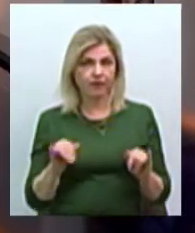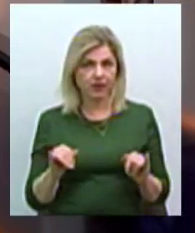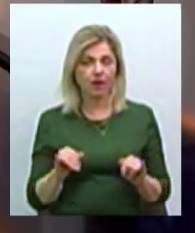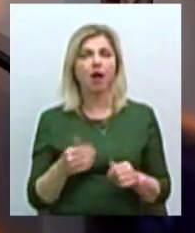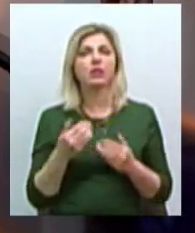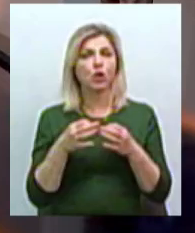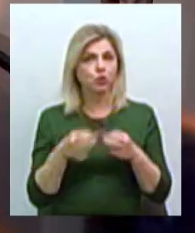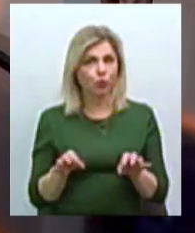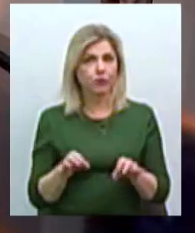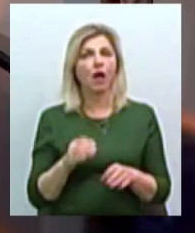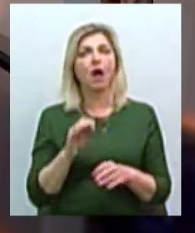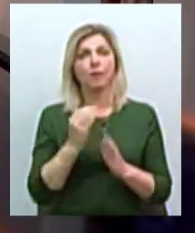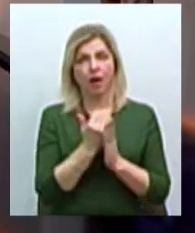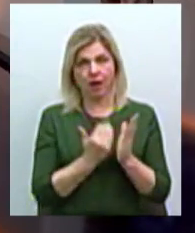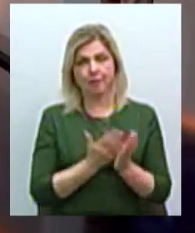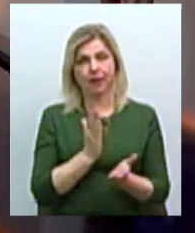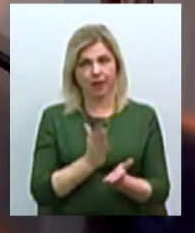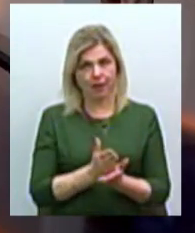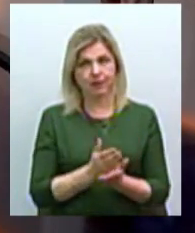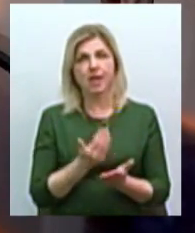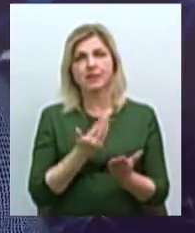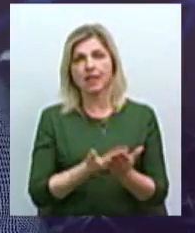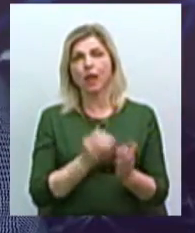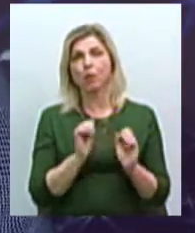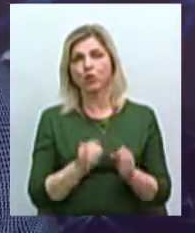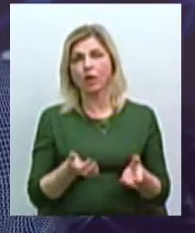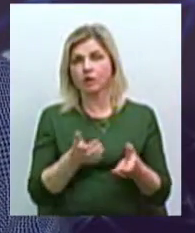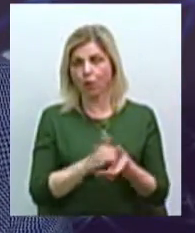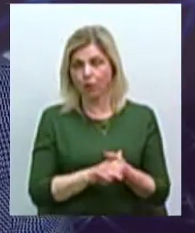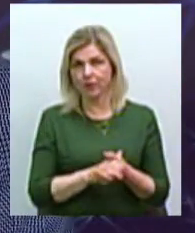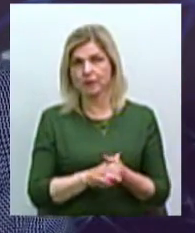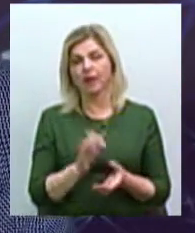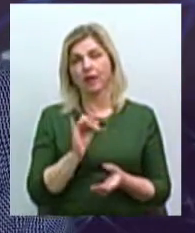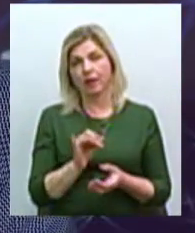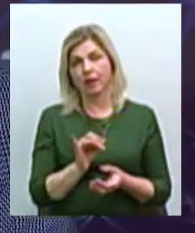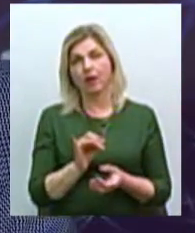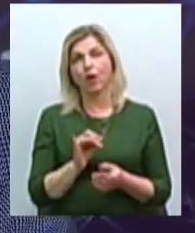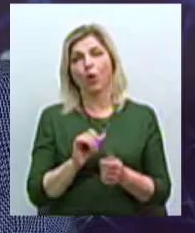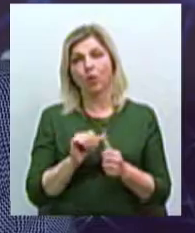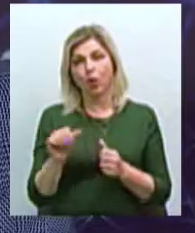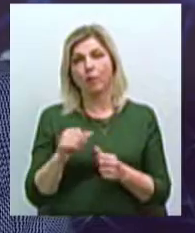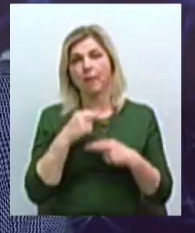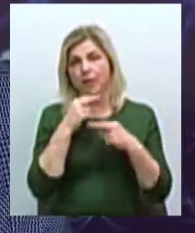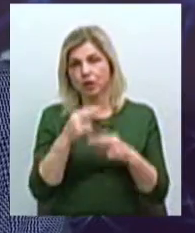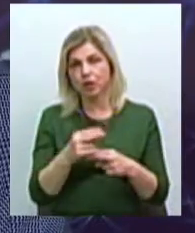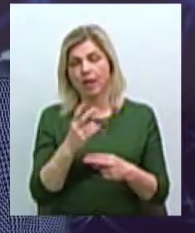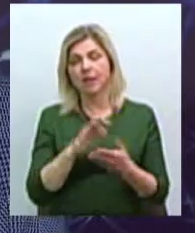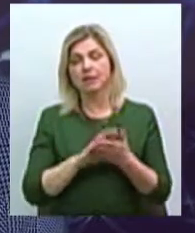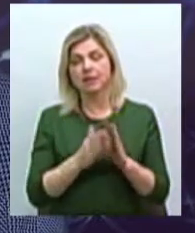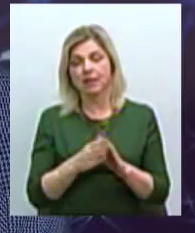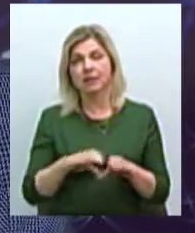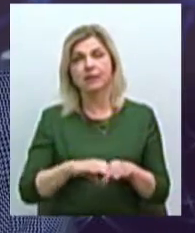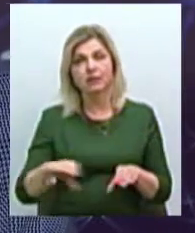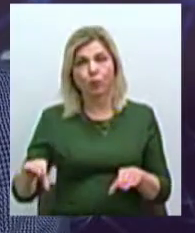доступна, она есть, с ней можно ознакомиться. И с моей точки зрения, помимо обращения внимания на состояние сетей, еще